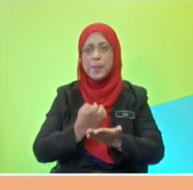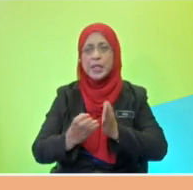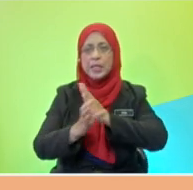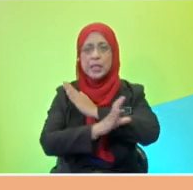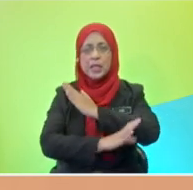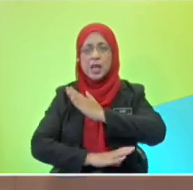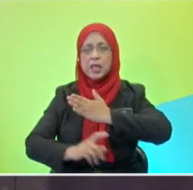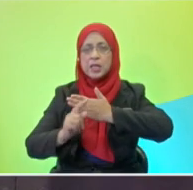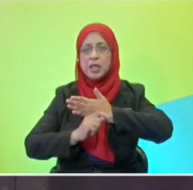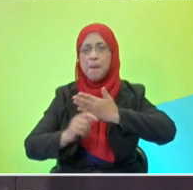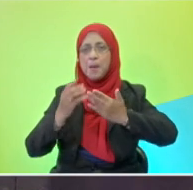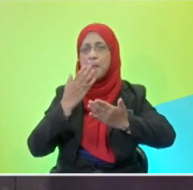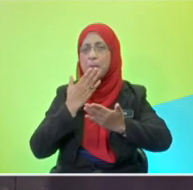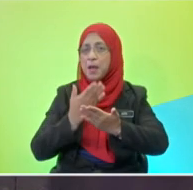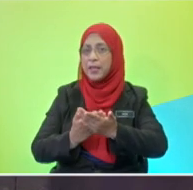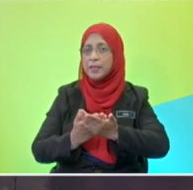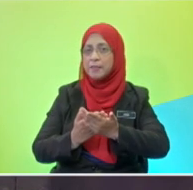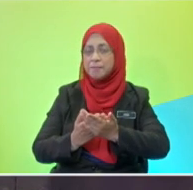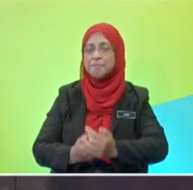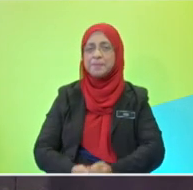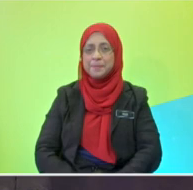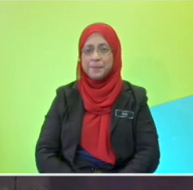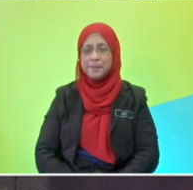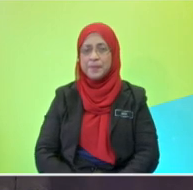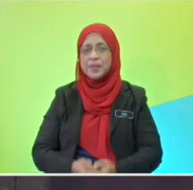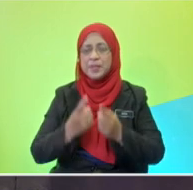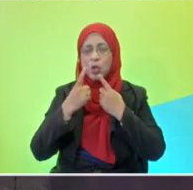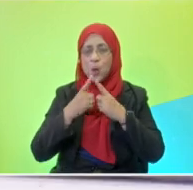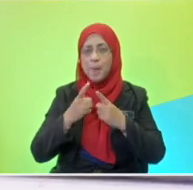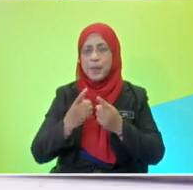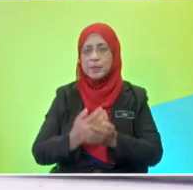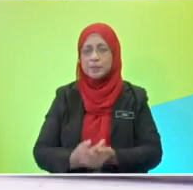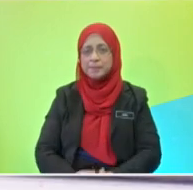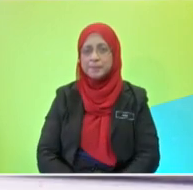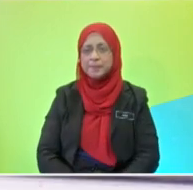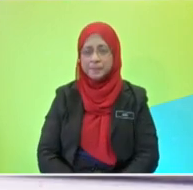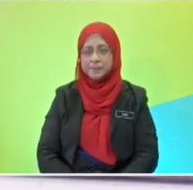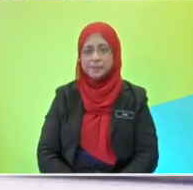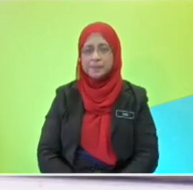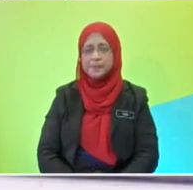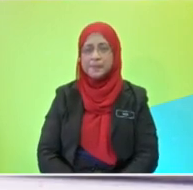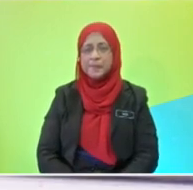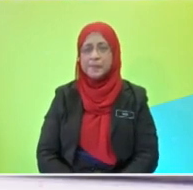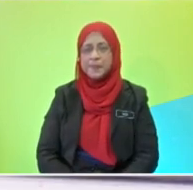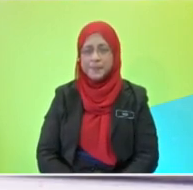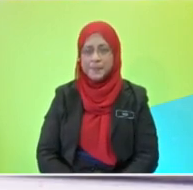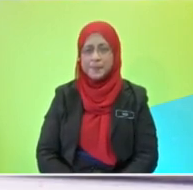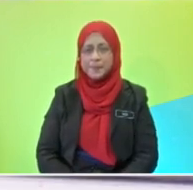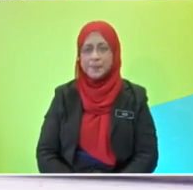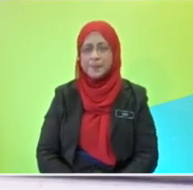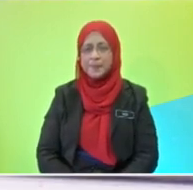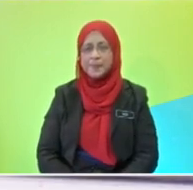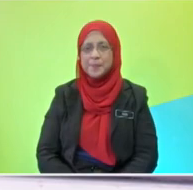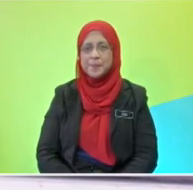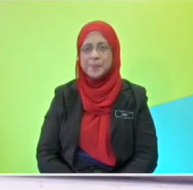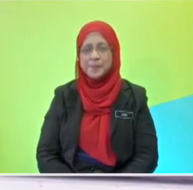bertanya ini dia markas satu telah ya yang